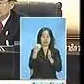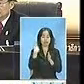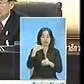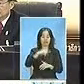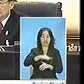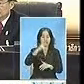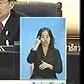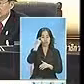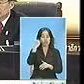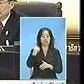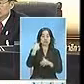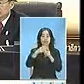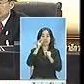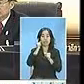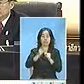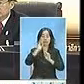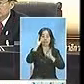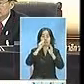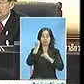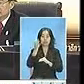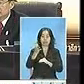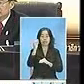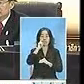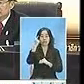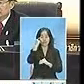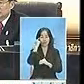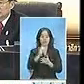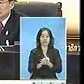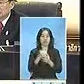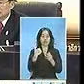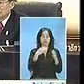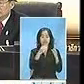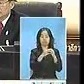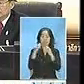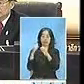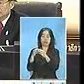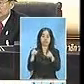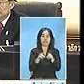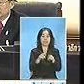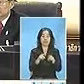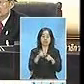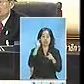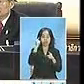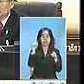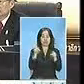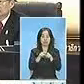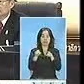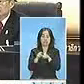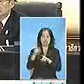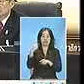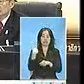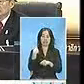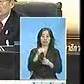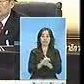ความจริงว่าเสียงข้างมากเป็นอย่างนี้จริงๆครับทั้งสองพรรคครับพรรคใหญ่เนี่ยเห็นตรงกันหลักๆเลยครับ